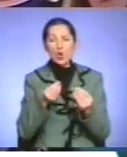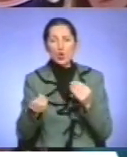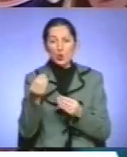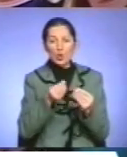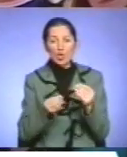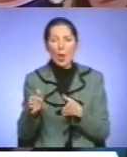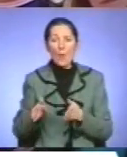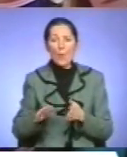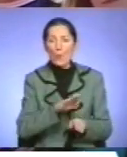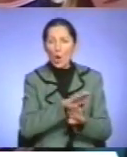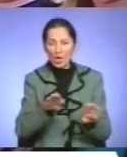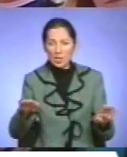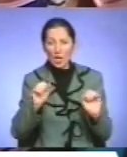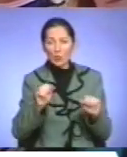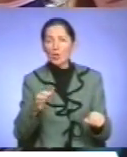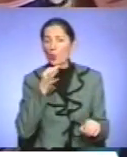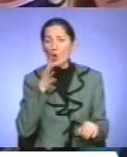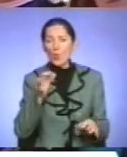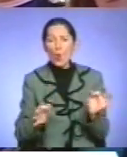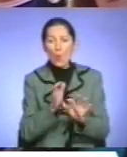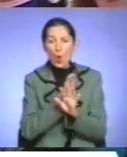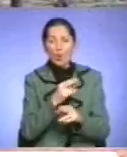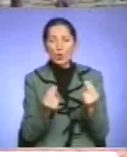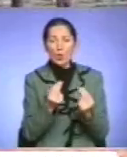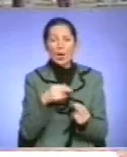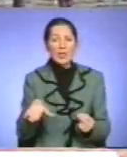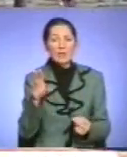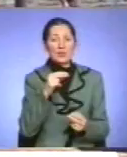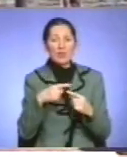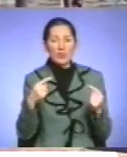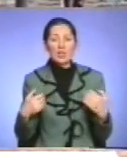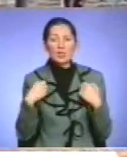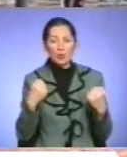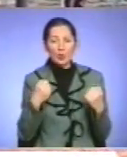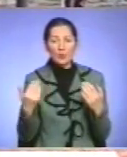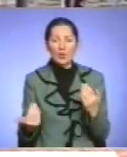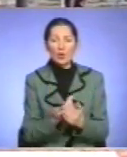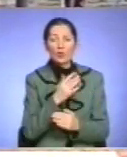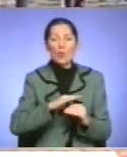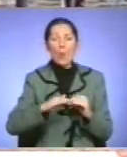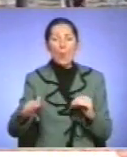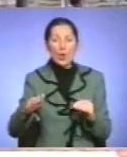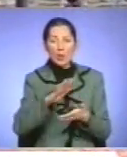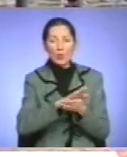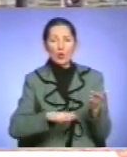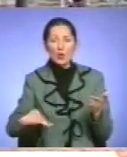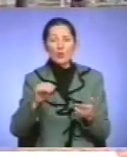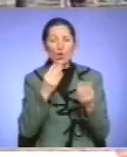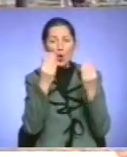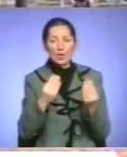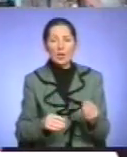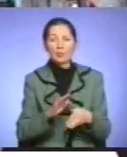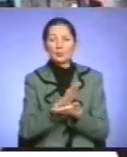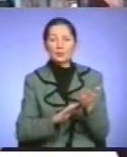було в любу погоду грати всі ігрові види спорту. На оновленому полі протягом усього дня тривали спортивні поєдинки.